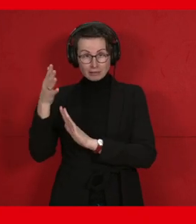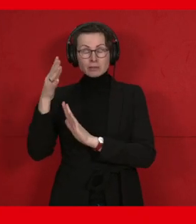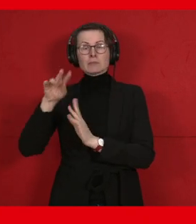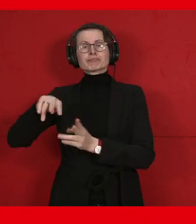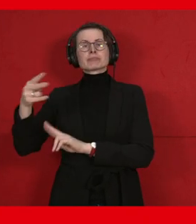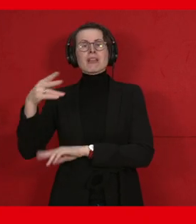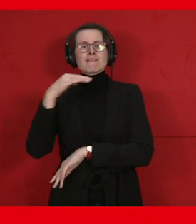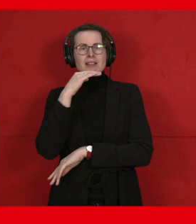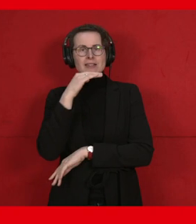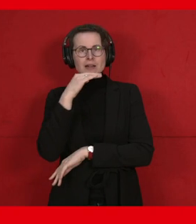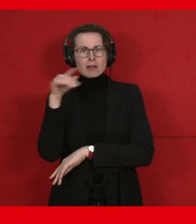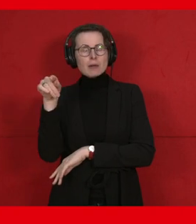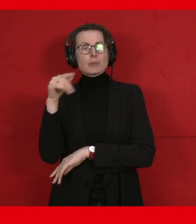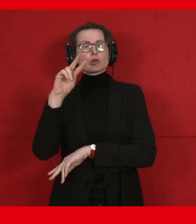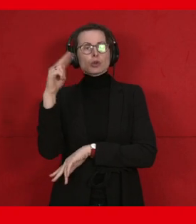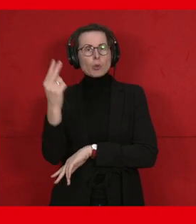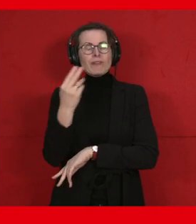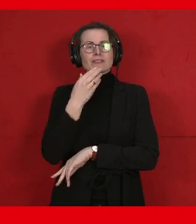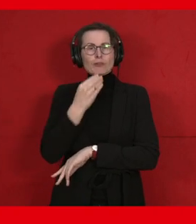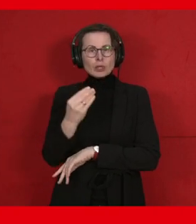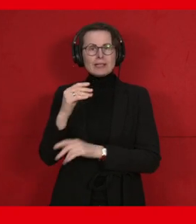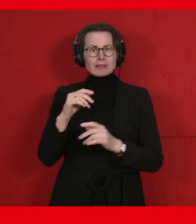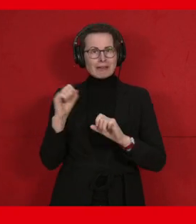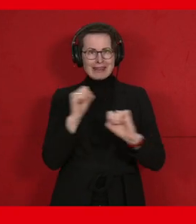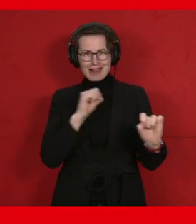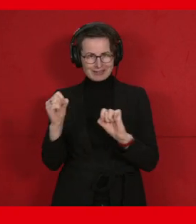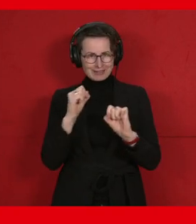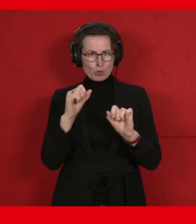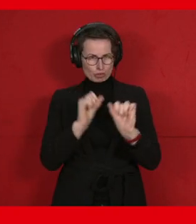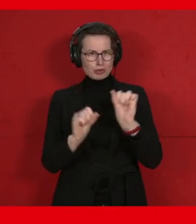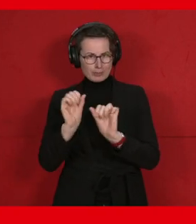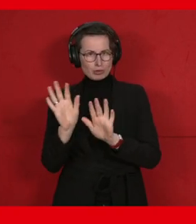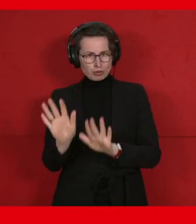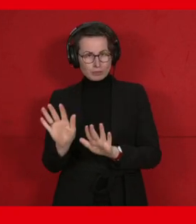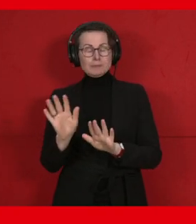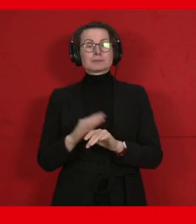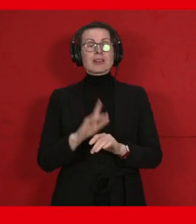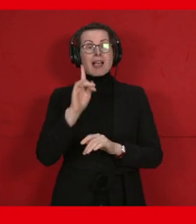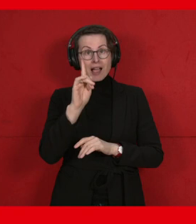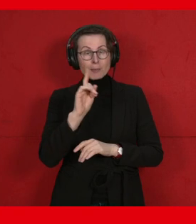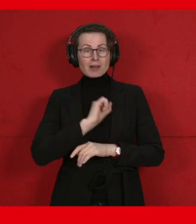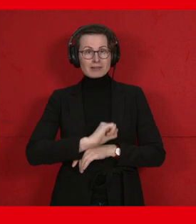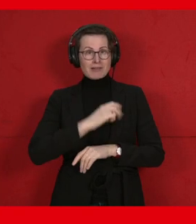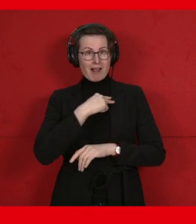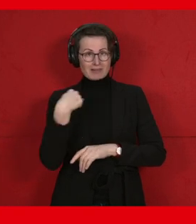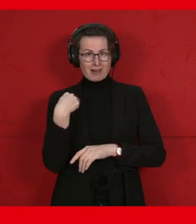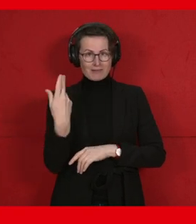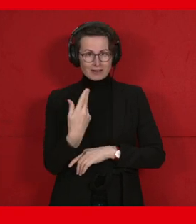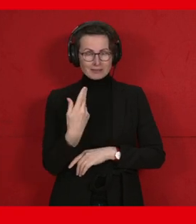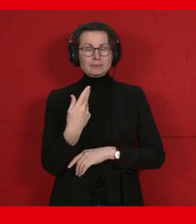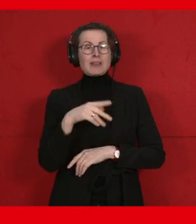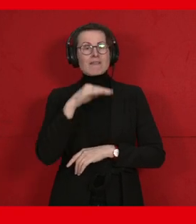auch eine umweltfreundliche Reaktion. Insofern bietet sich das wirklich an. Aber es hat natürlich auch einen großen Nachteil, denn